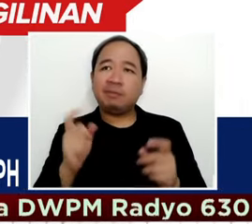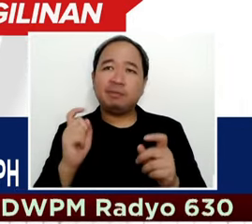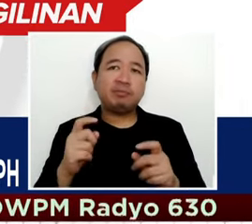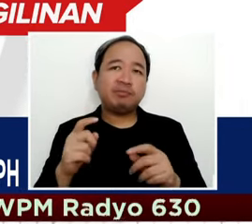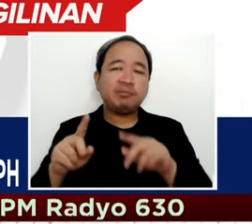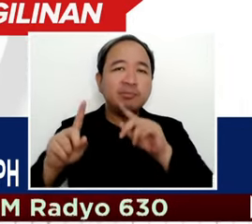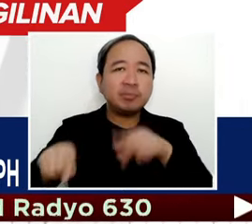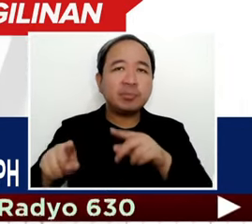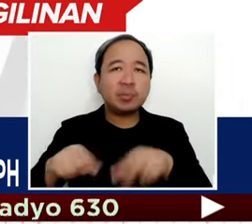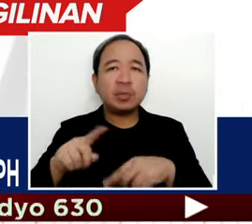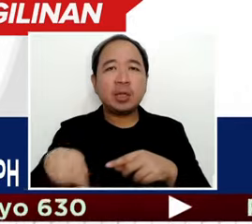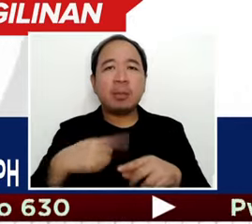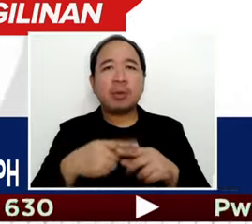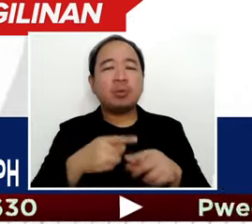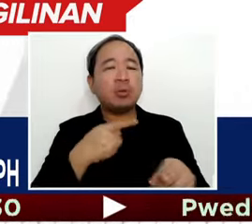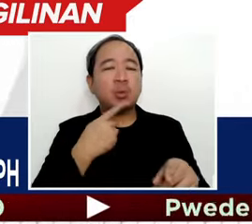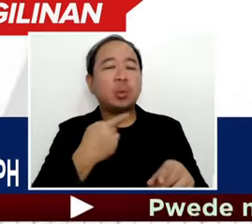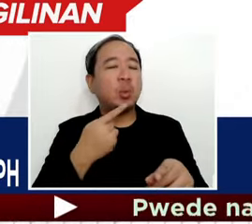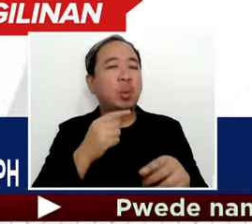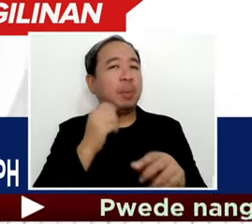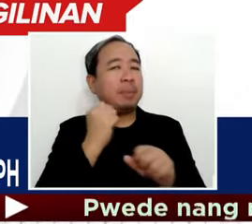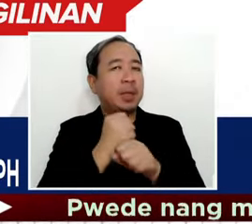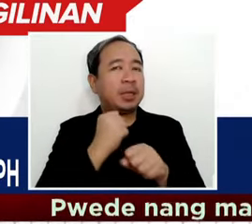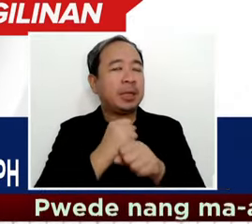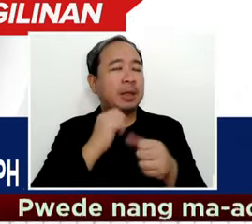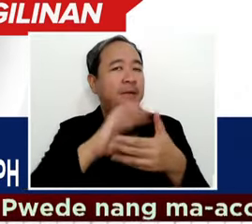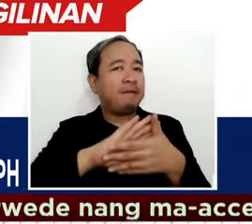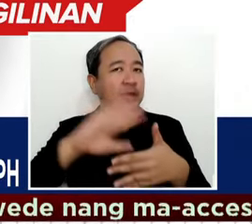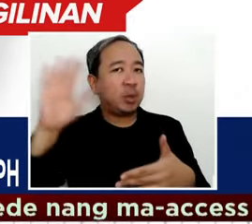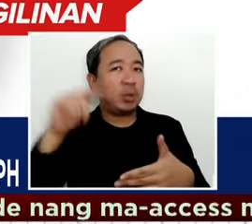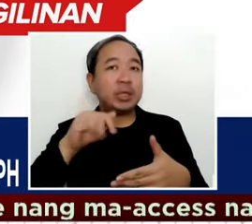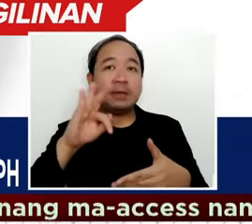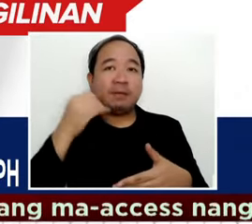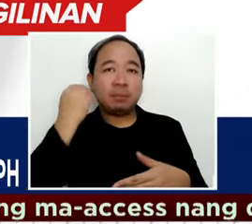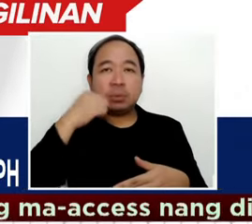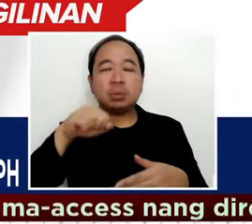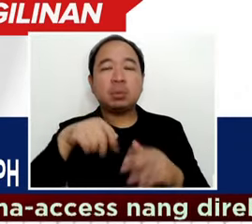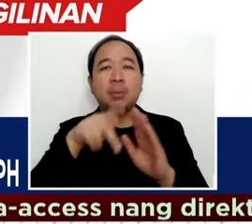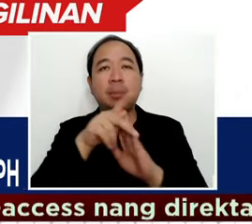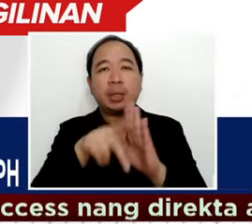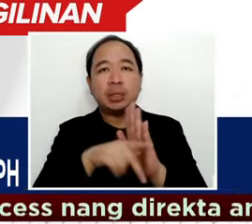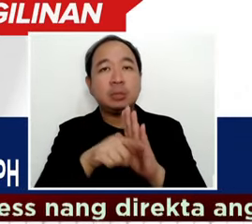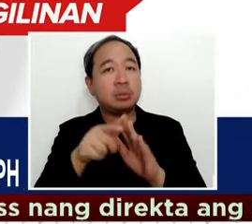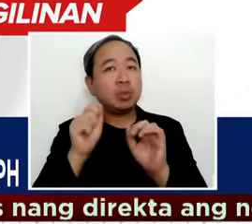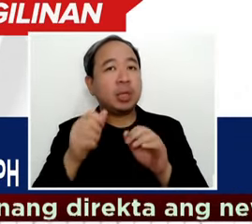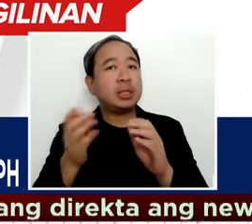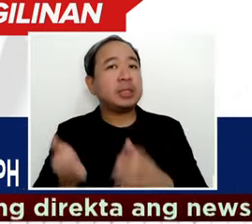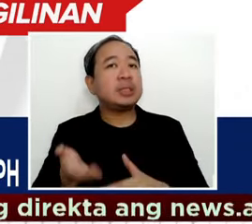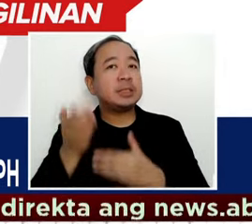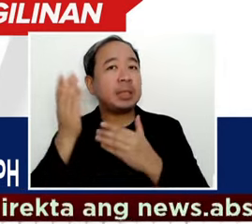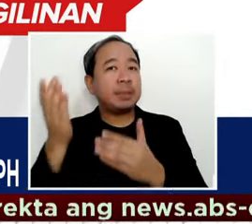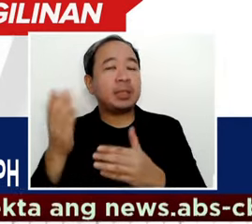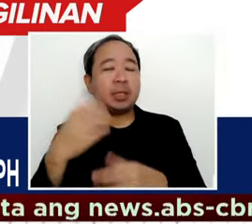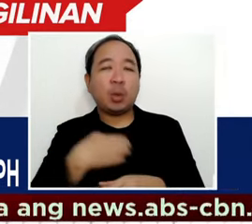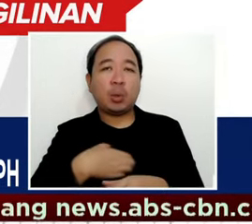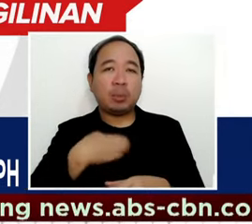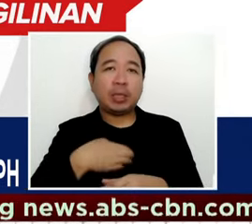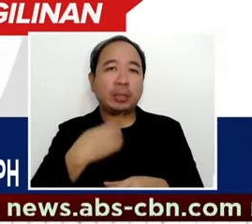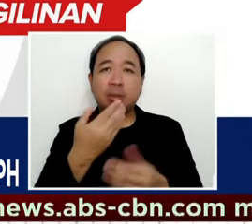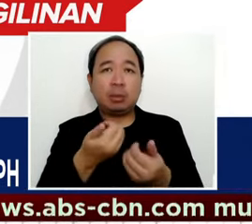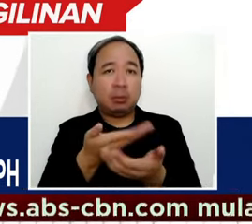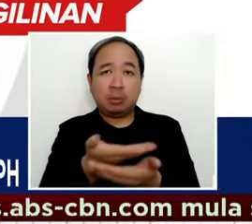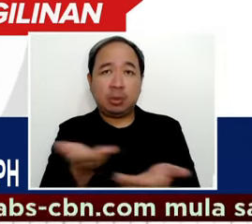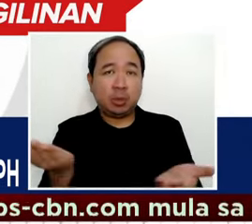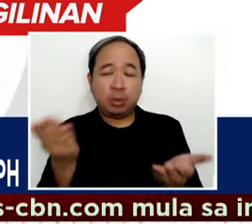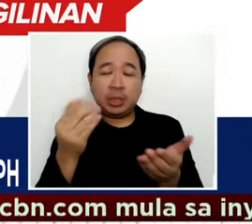video creator na lumalabag sa kanilang panuntunan. Maaari rin magsumite at maghain ng reklamo ang sinuman kung